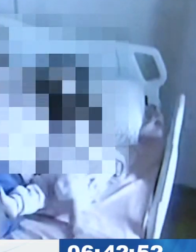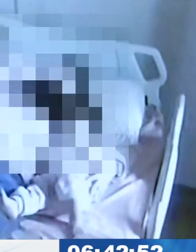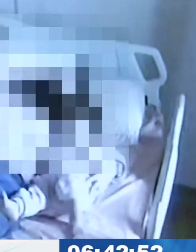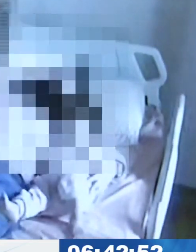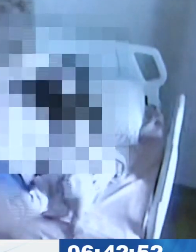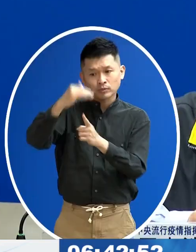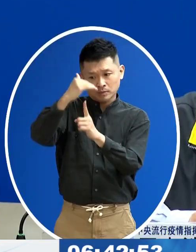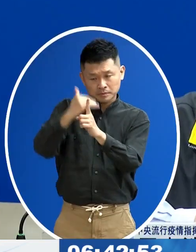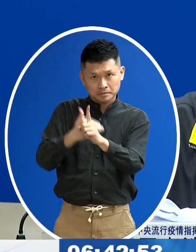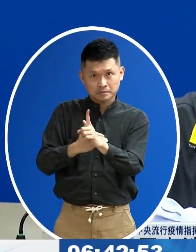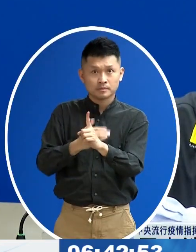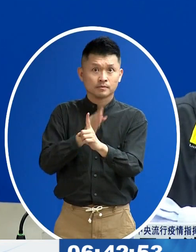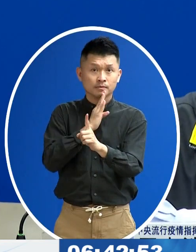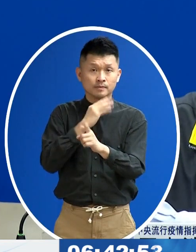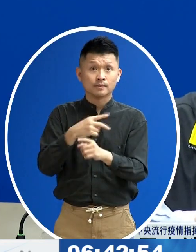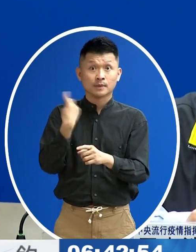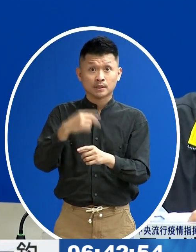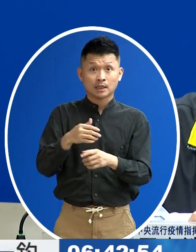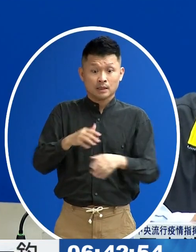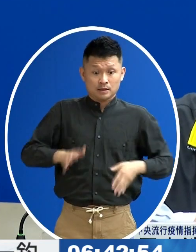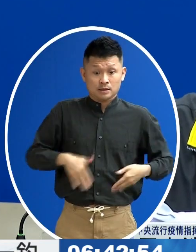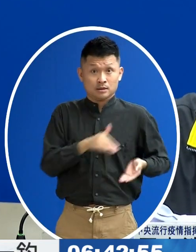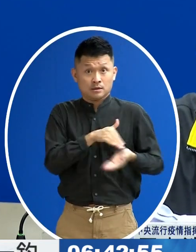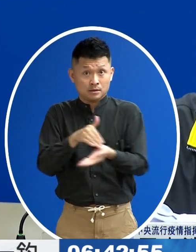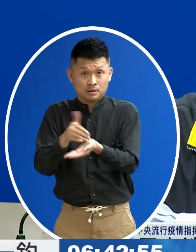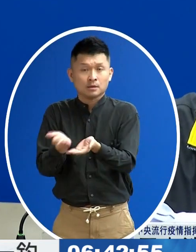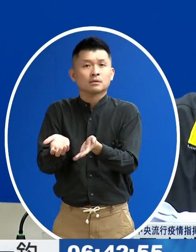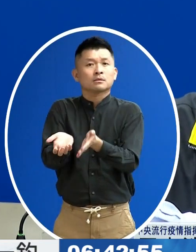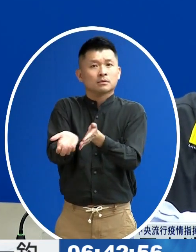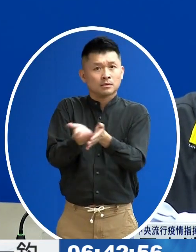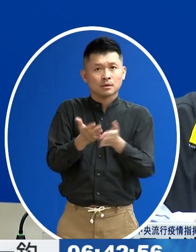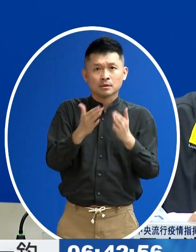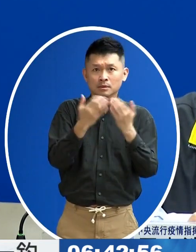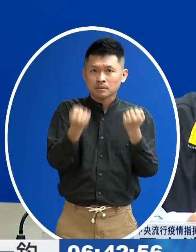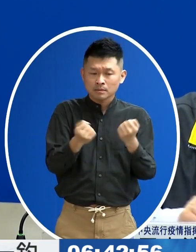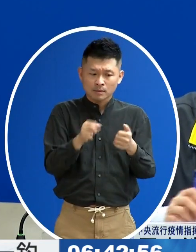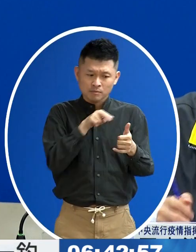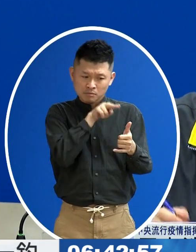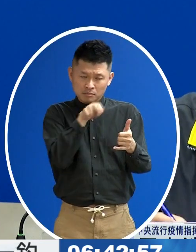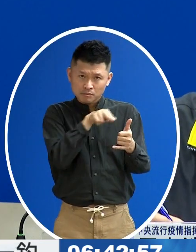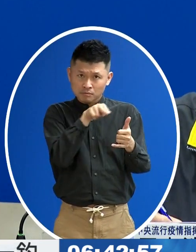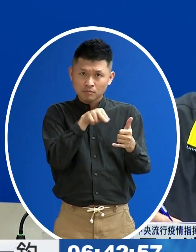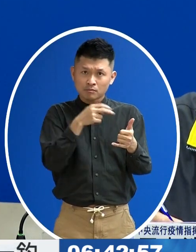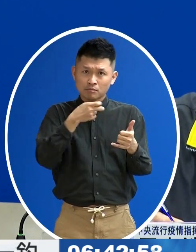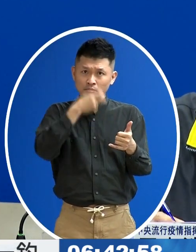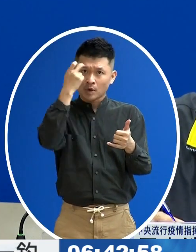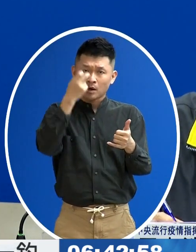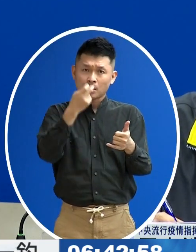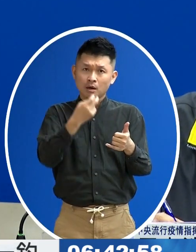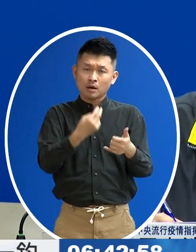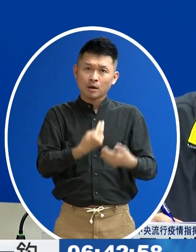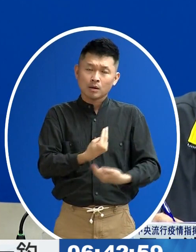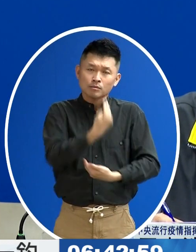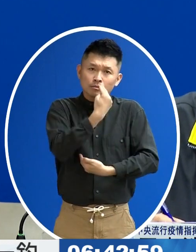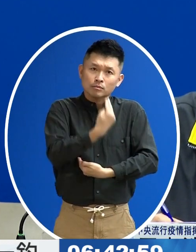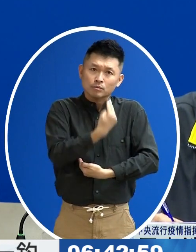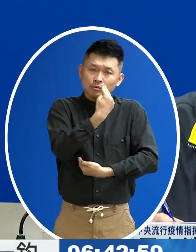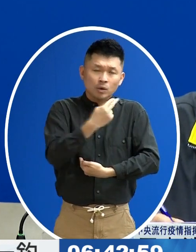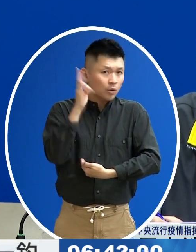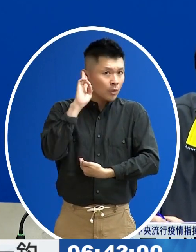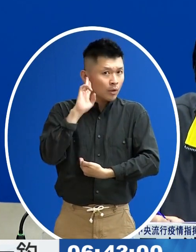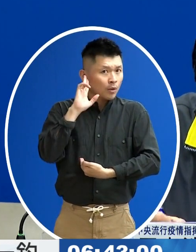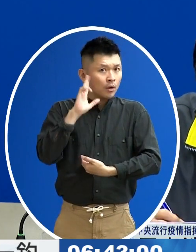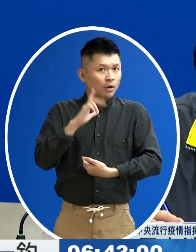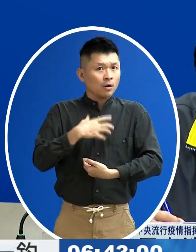要多留意。 在带去急诊前，其实在家中就有注意到说有这个呼吸声音比较